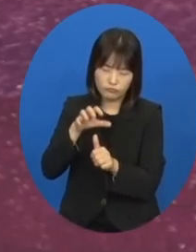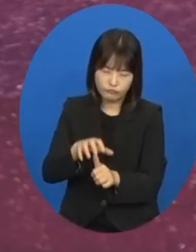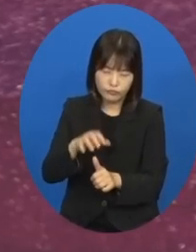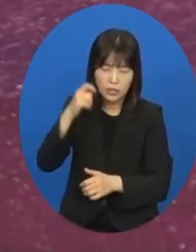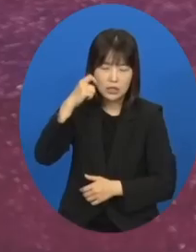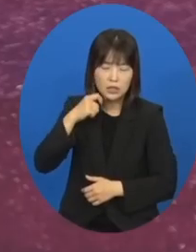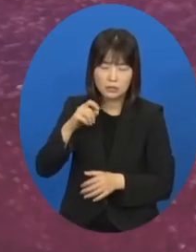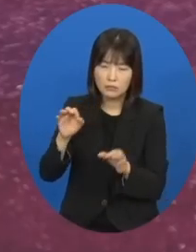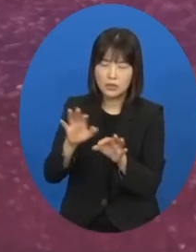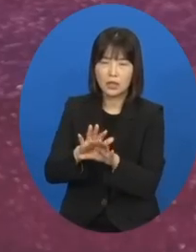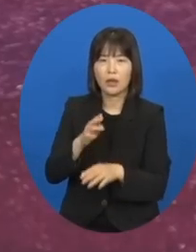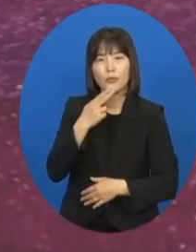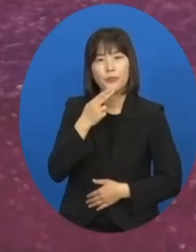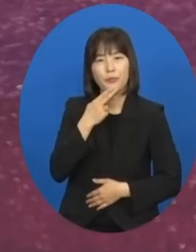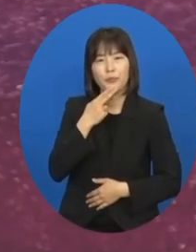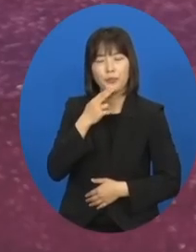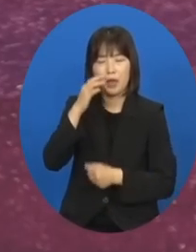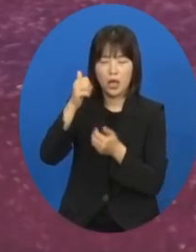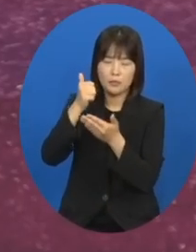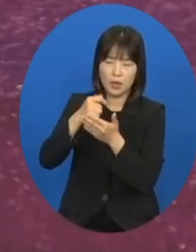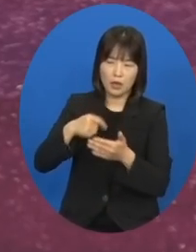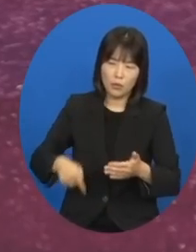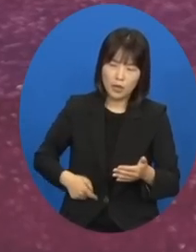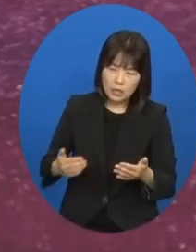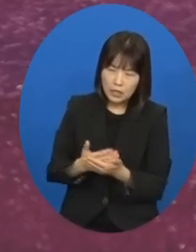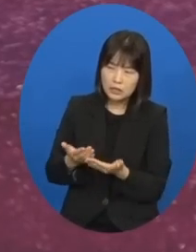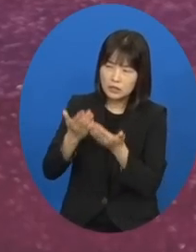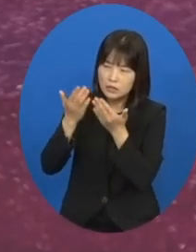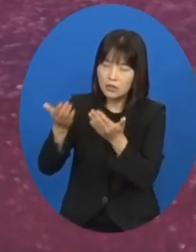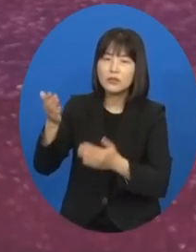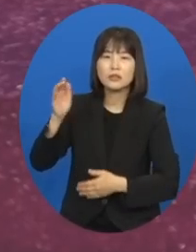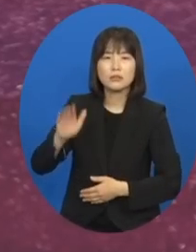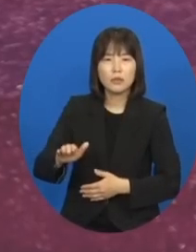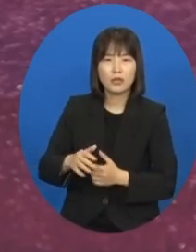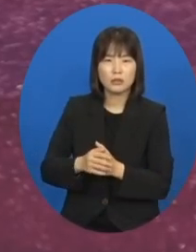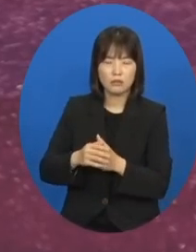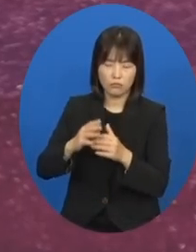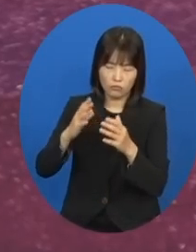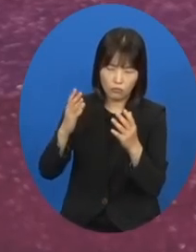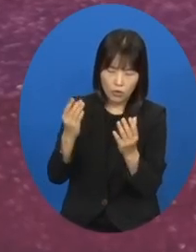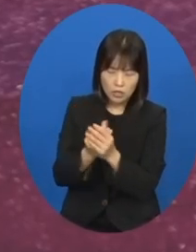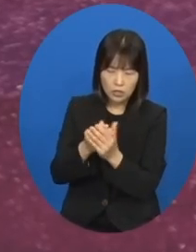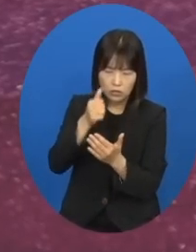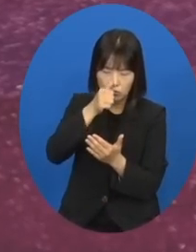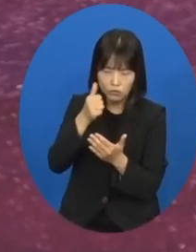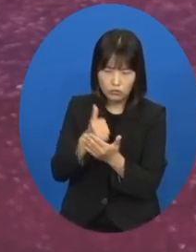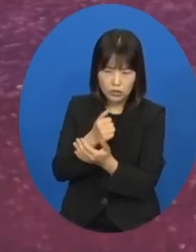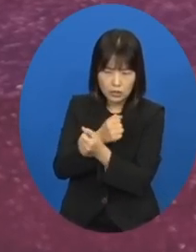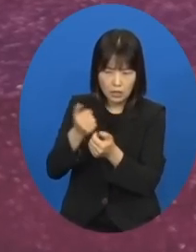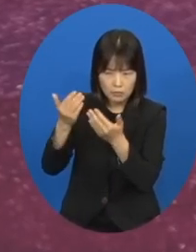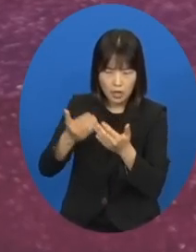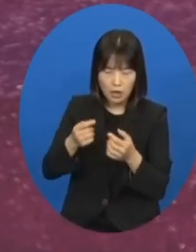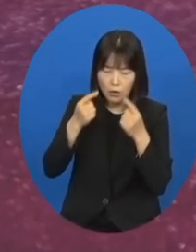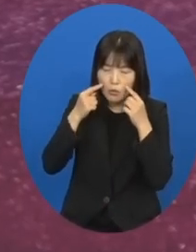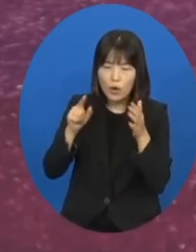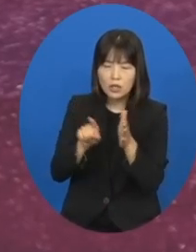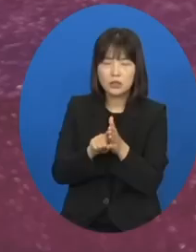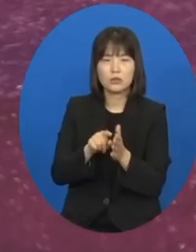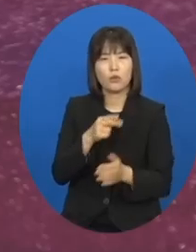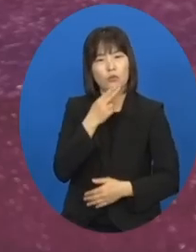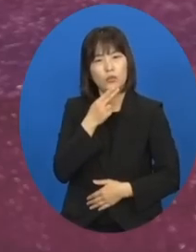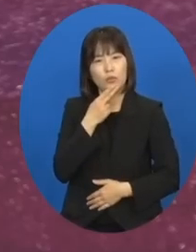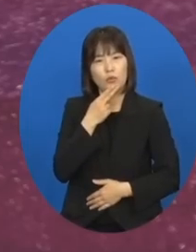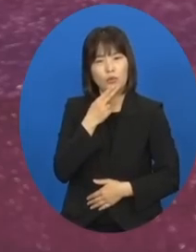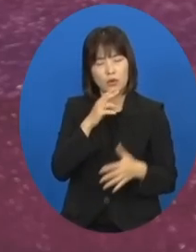하나님 앞에 회개를 해도 이거 회개를 했지만 이거 완전한 죄사함을 받았다는 확신이 들지 않고